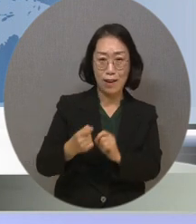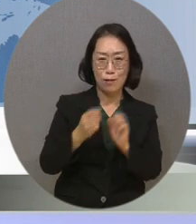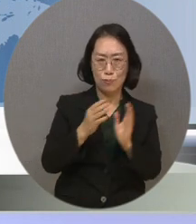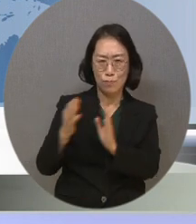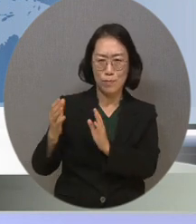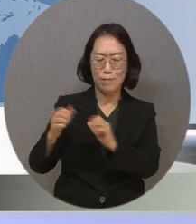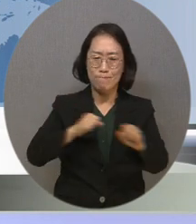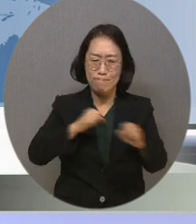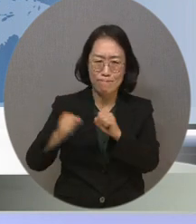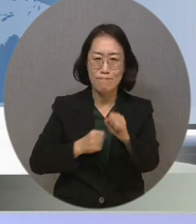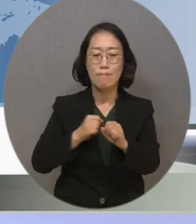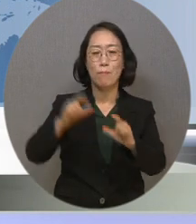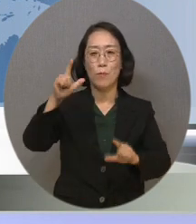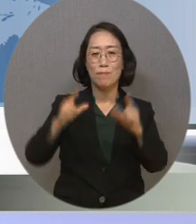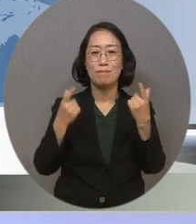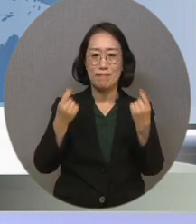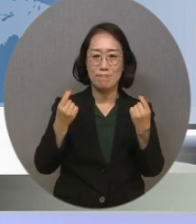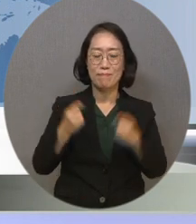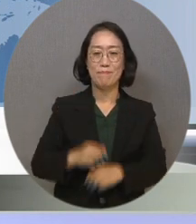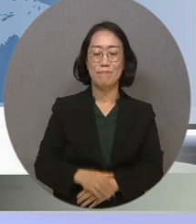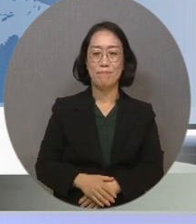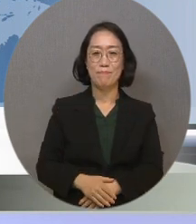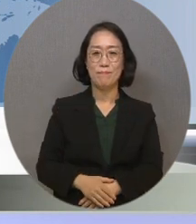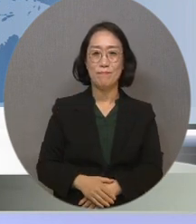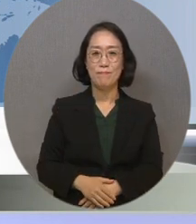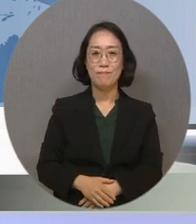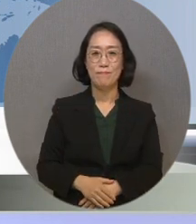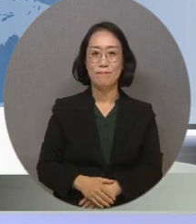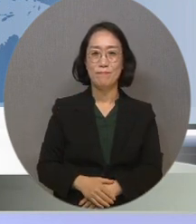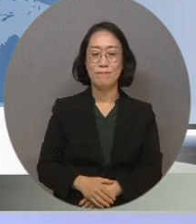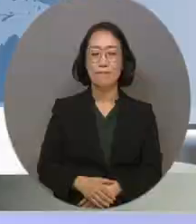박차를 가하는 모습입니다. 유재니 기자가 전합니다.